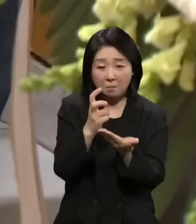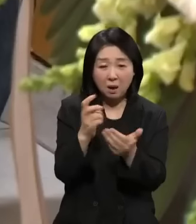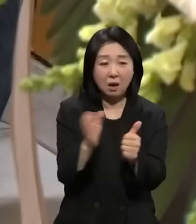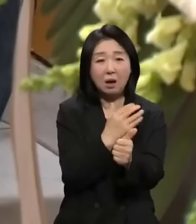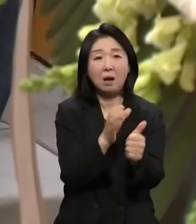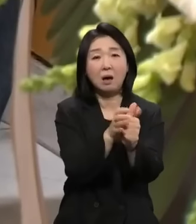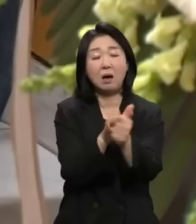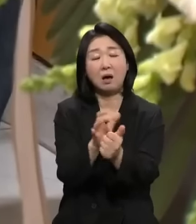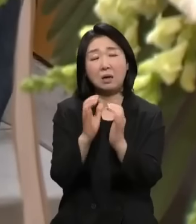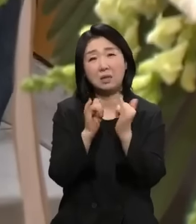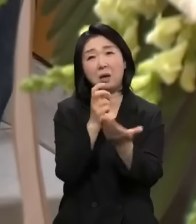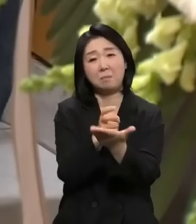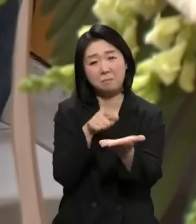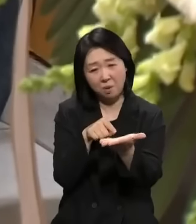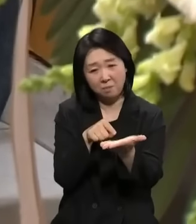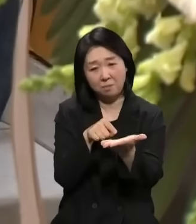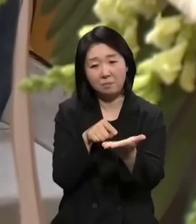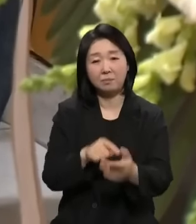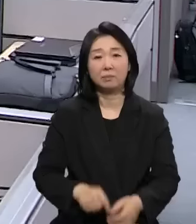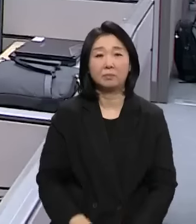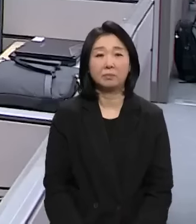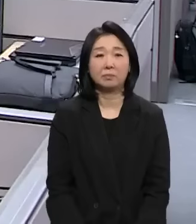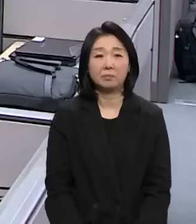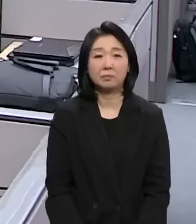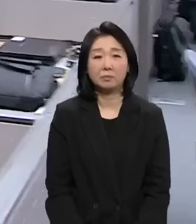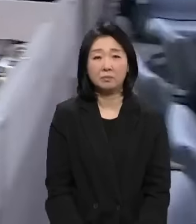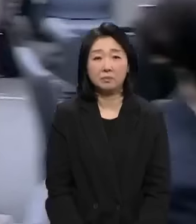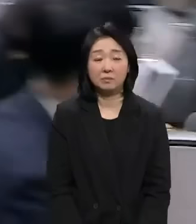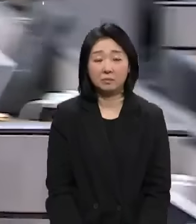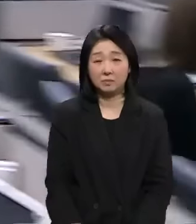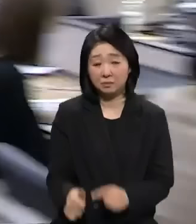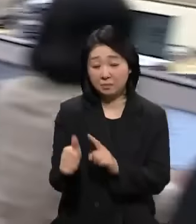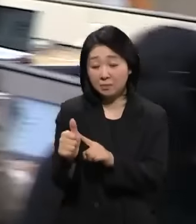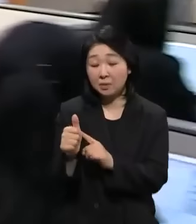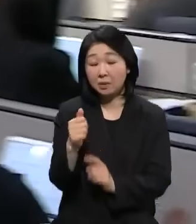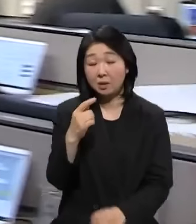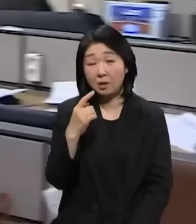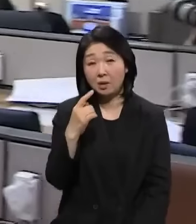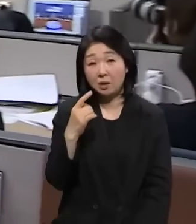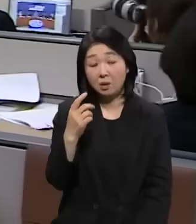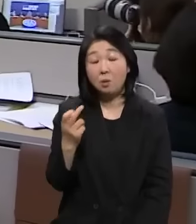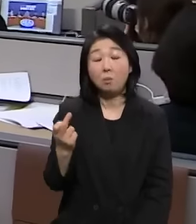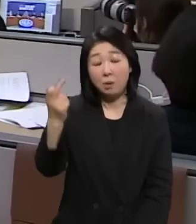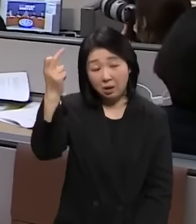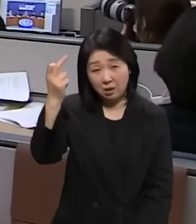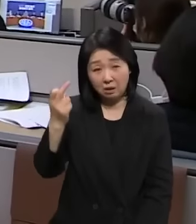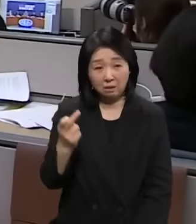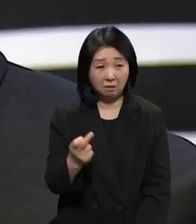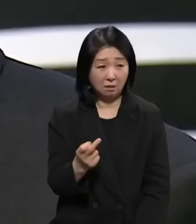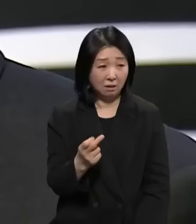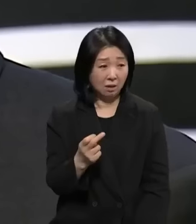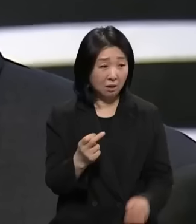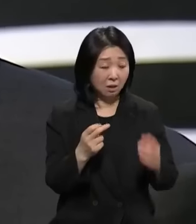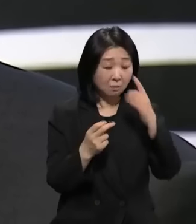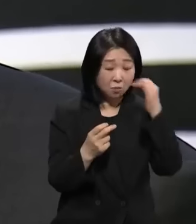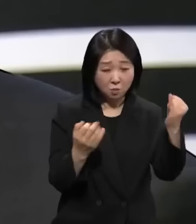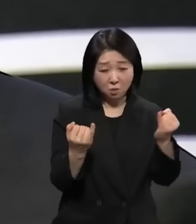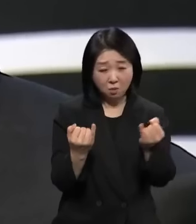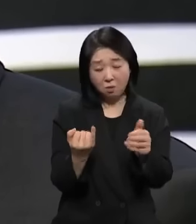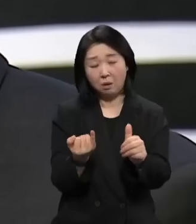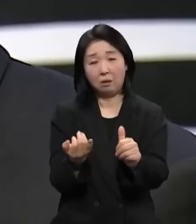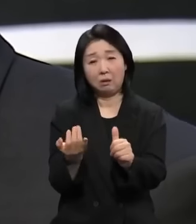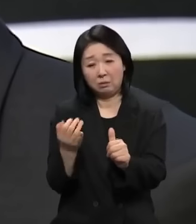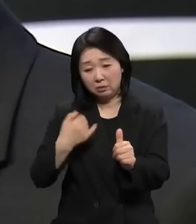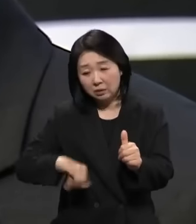있도록 규정한 민법의 유류분제도 때문입니다 구씨의 친오빠는 양육을 져버린 부모가 상속을 받을 수 없도록 하는 구하라